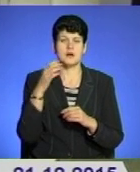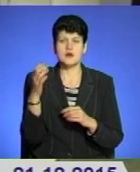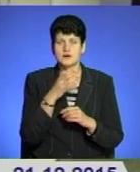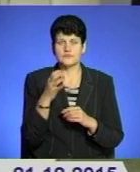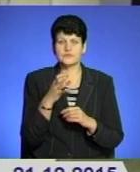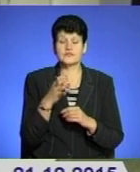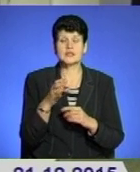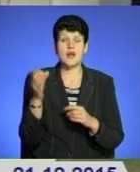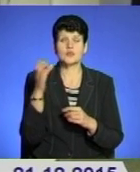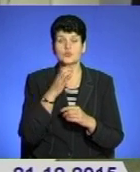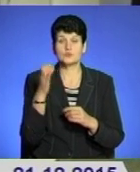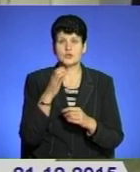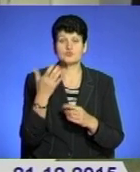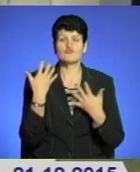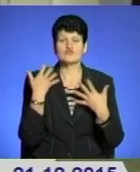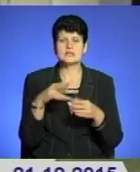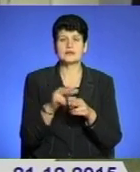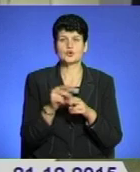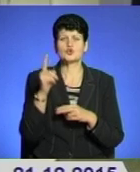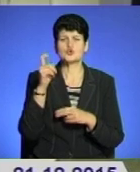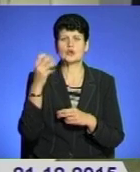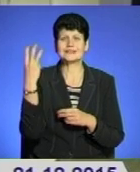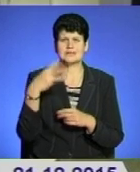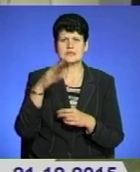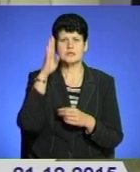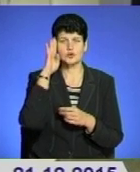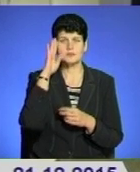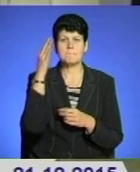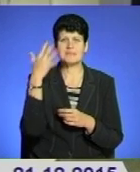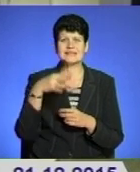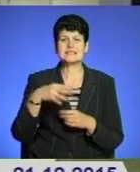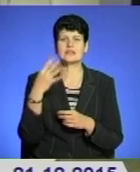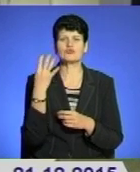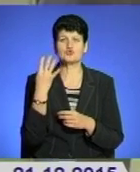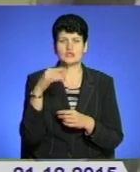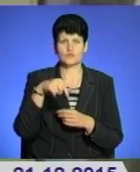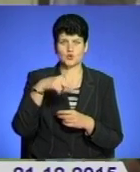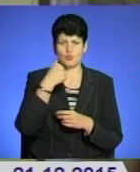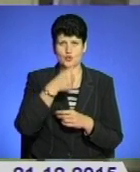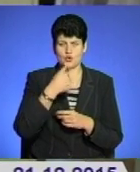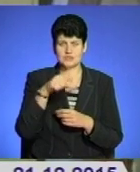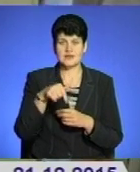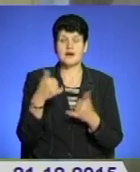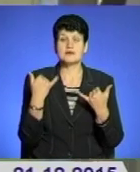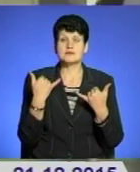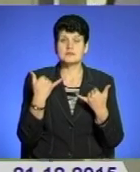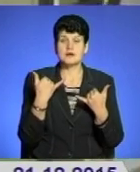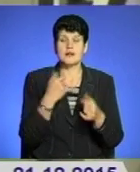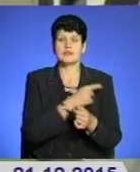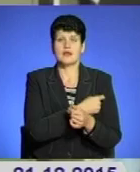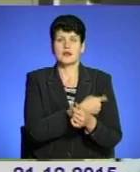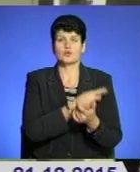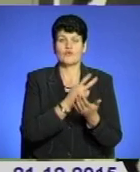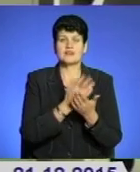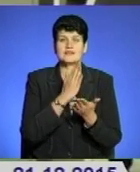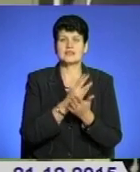обласному наркодиспансері вже пролікували понад 130 бійців, 54 з них цього року. А зараз у медичному закладі на лікуванні їх